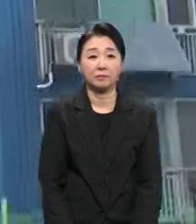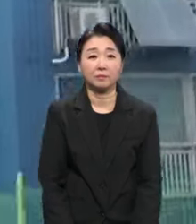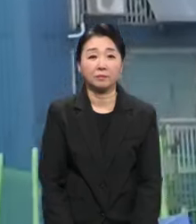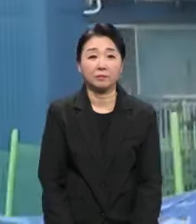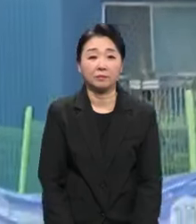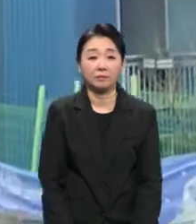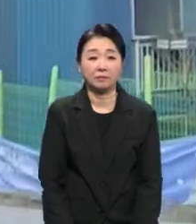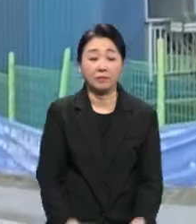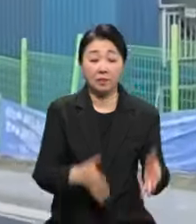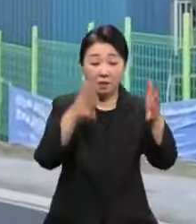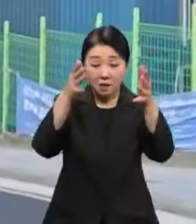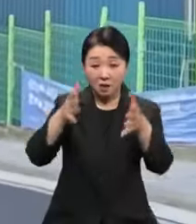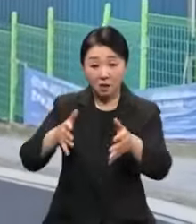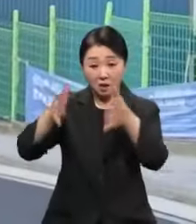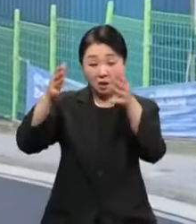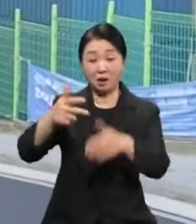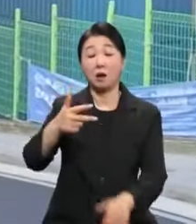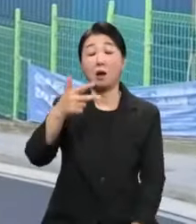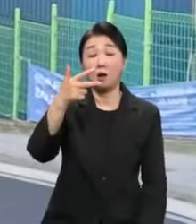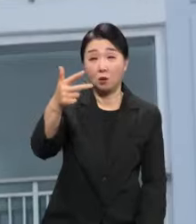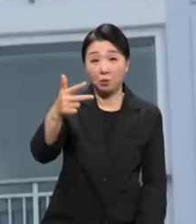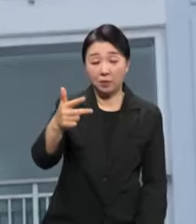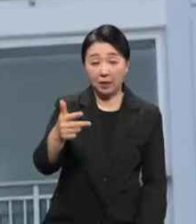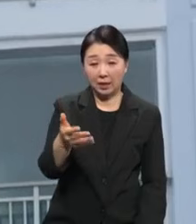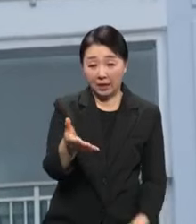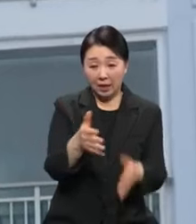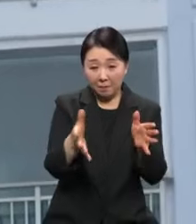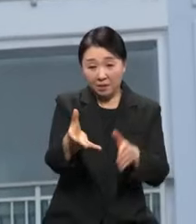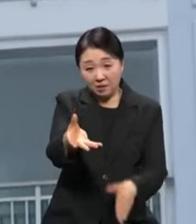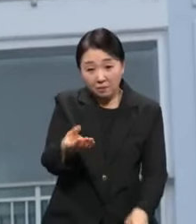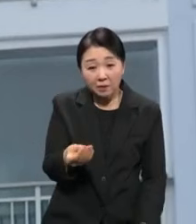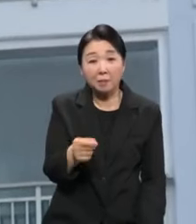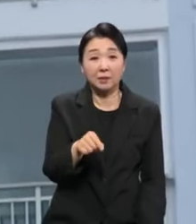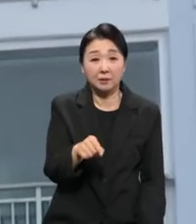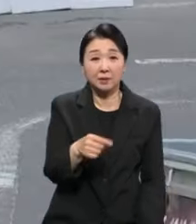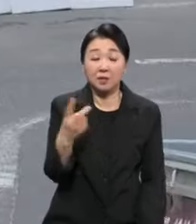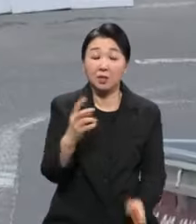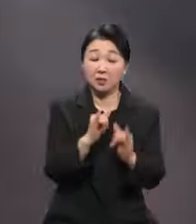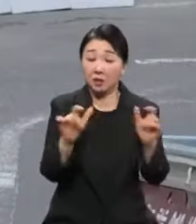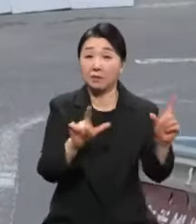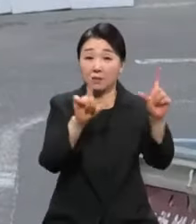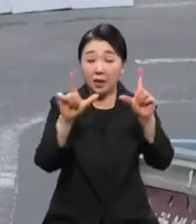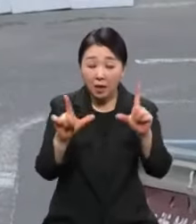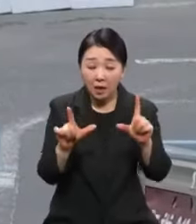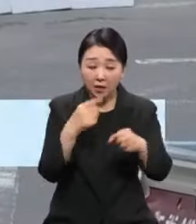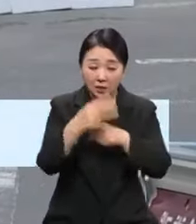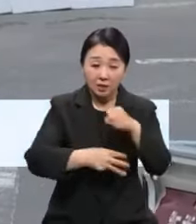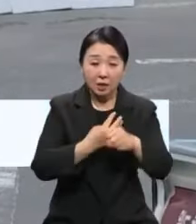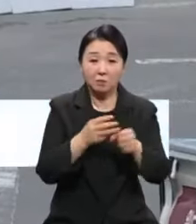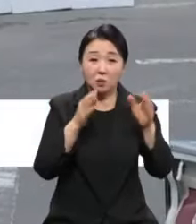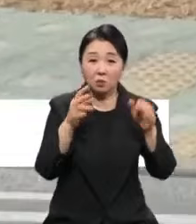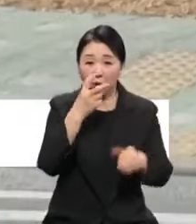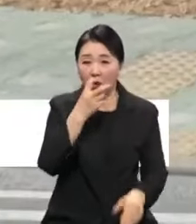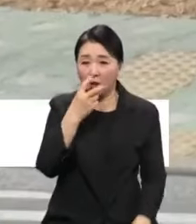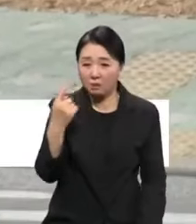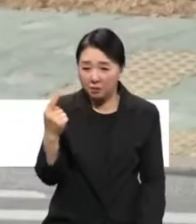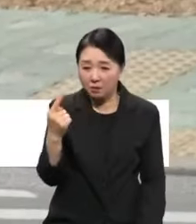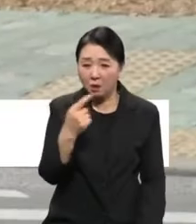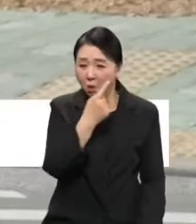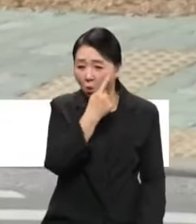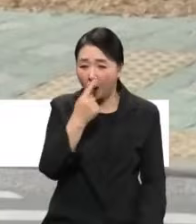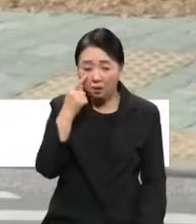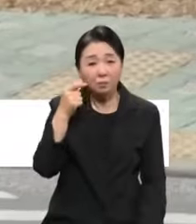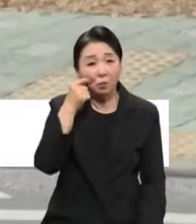7개동 2000여 세대가 사는 남산타운 임대 아파트입니다. 그런데 이곳 주민들은 지난 3년 동안 관리비를 한 번도 확인하지